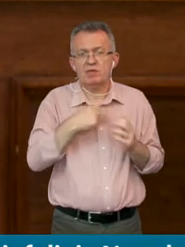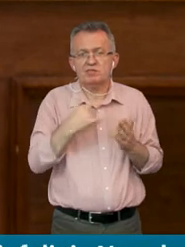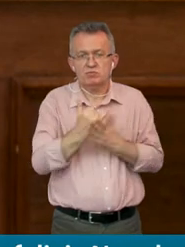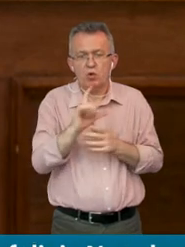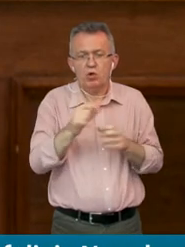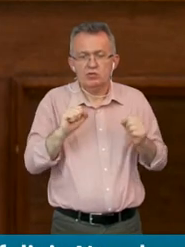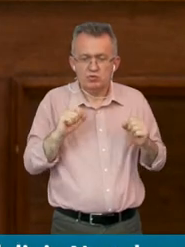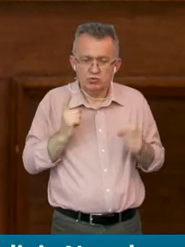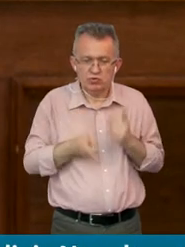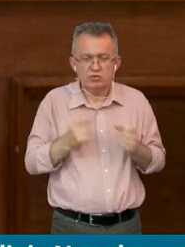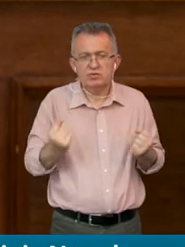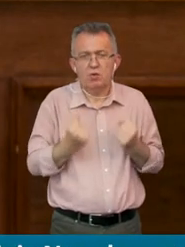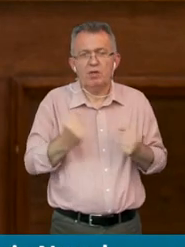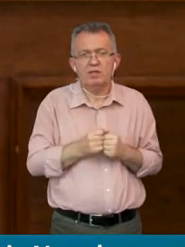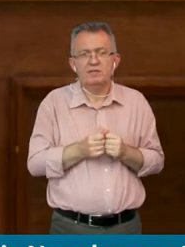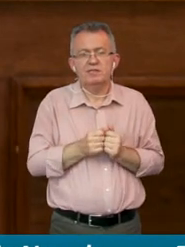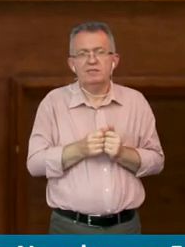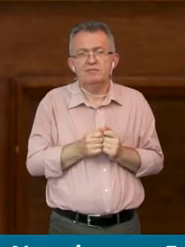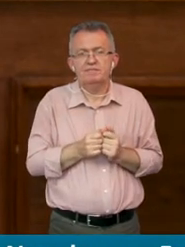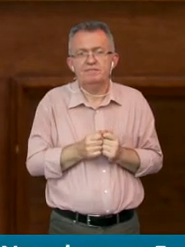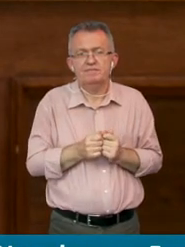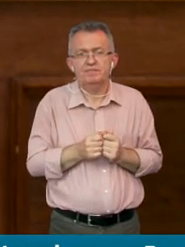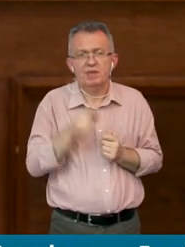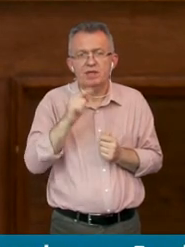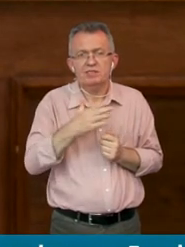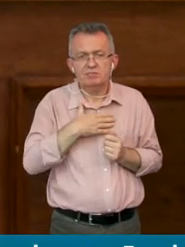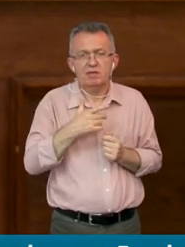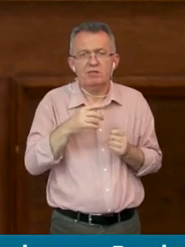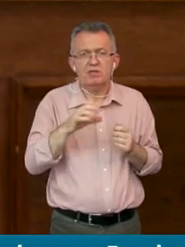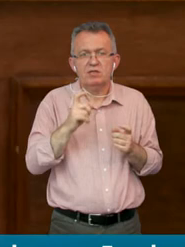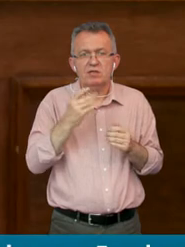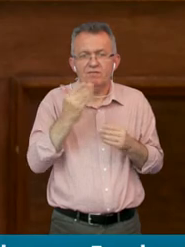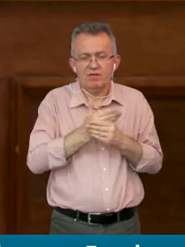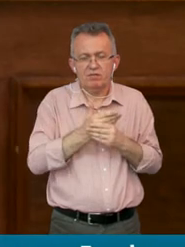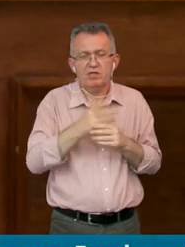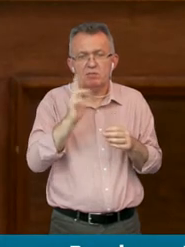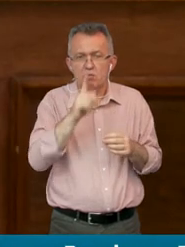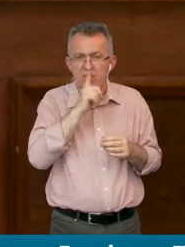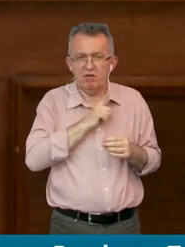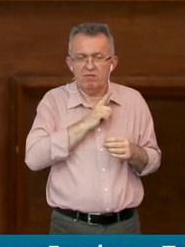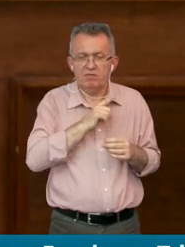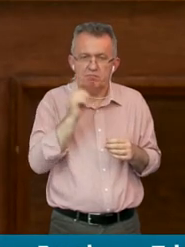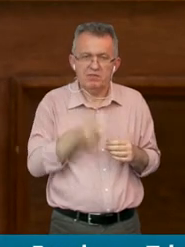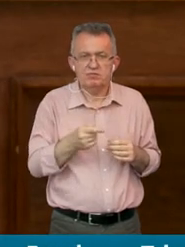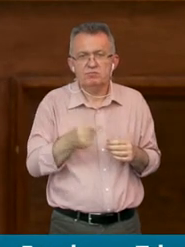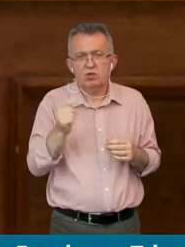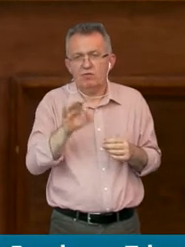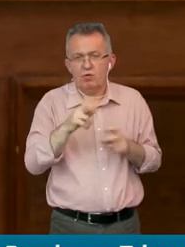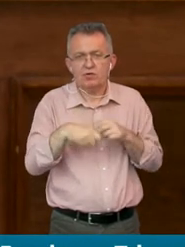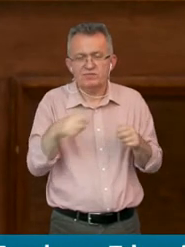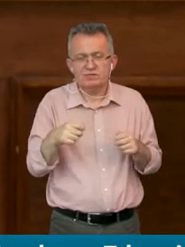szybkie działanie. Też mamy deklarację strony przedsiębiorców, że będą pilnowali pewnych